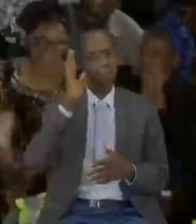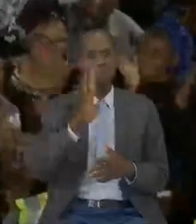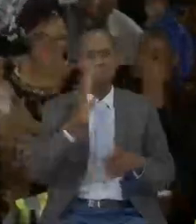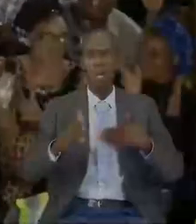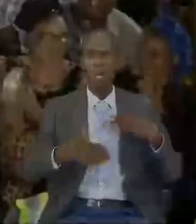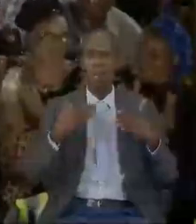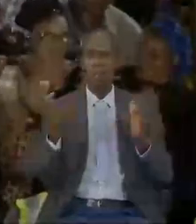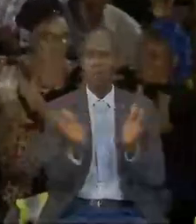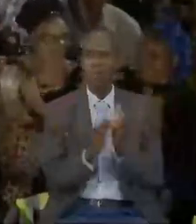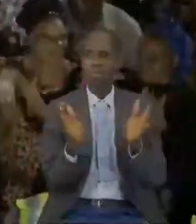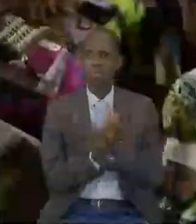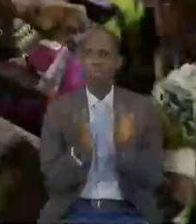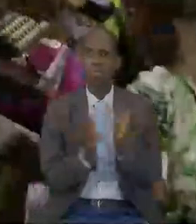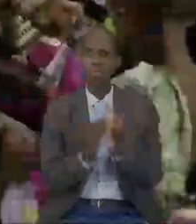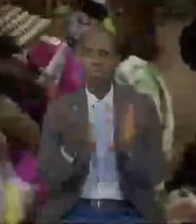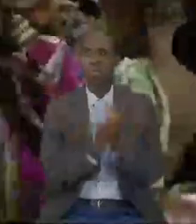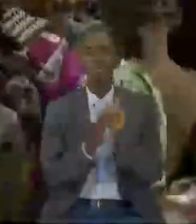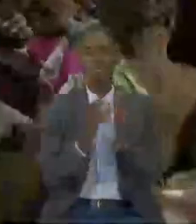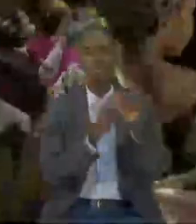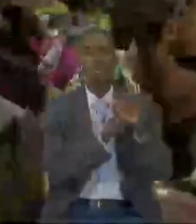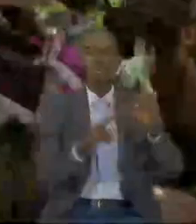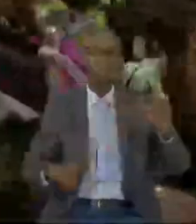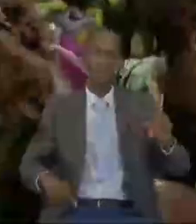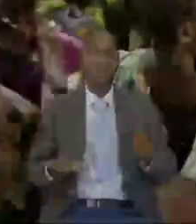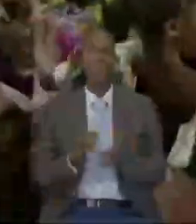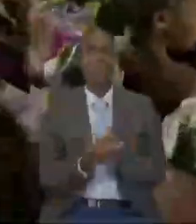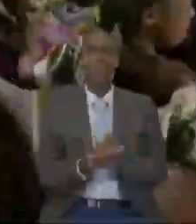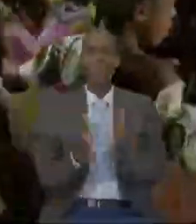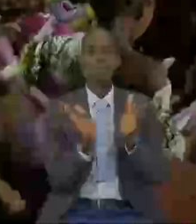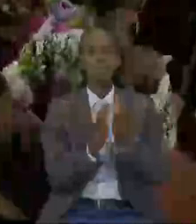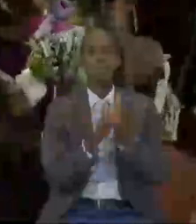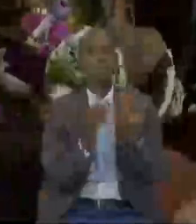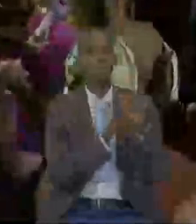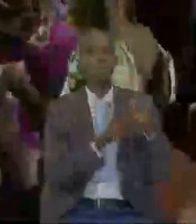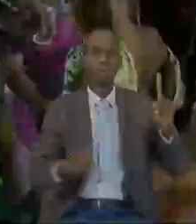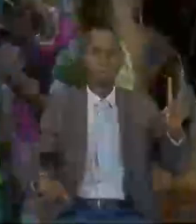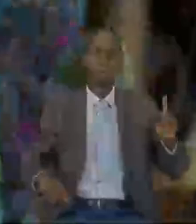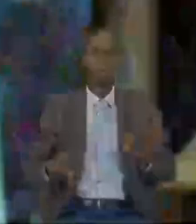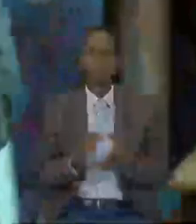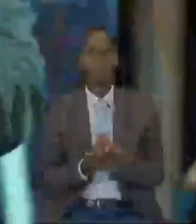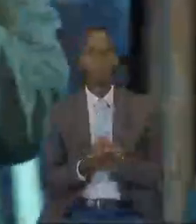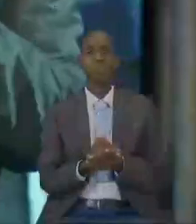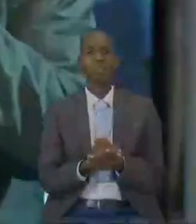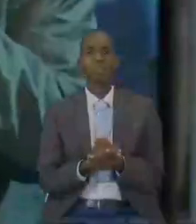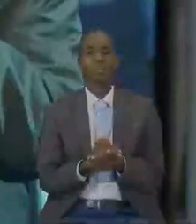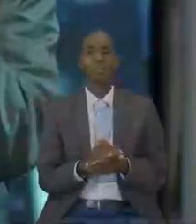Je pense que vous voulez acclamer le Seigneur pour Jésus. Gloire à Dieu. J'ai dit gloire à Dieu.